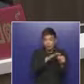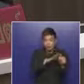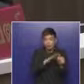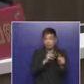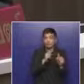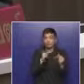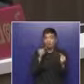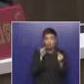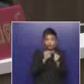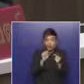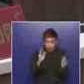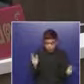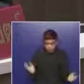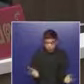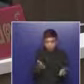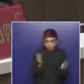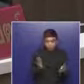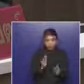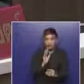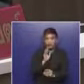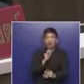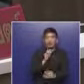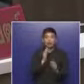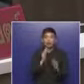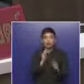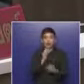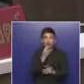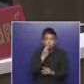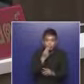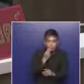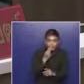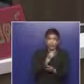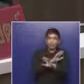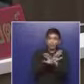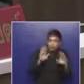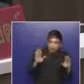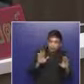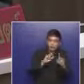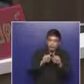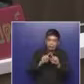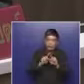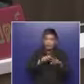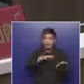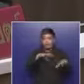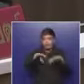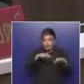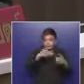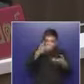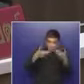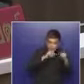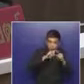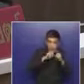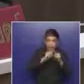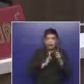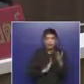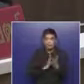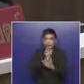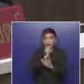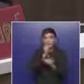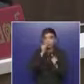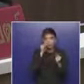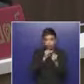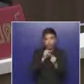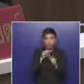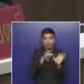นับสนุนการไม่สูบบุหรี่นะครับแล้วก็บริหารจัดการจนได้ผลก็สืบเนื่องมาจากเรื่องสสส.นี้ด้วยน